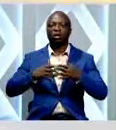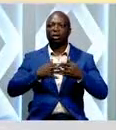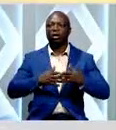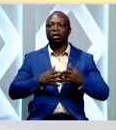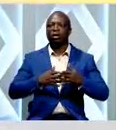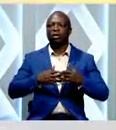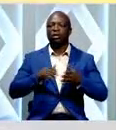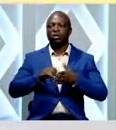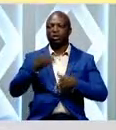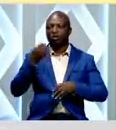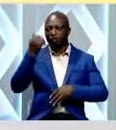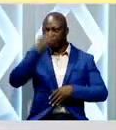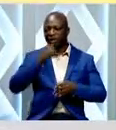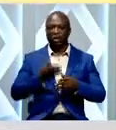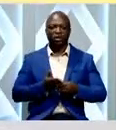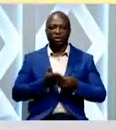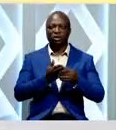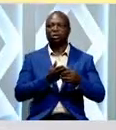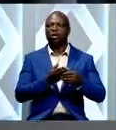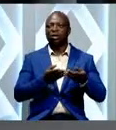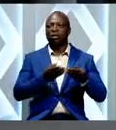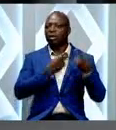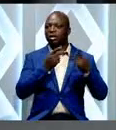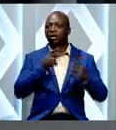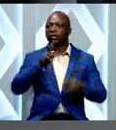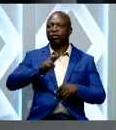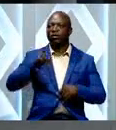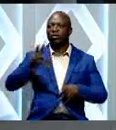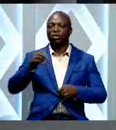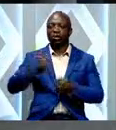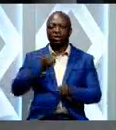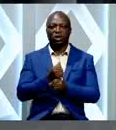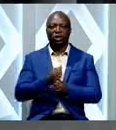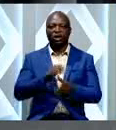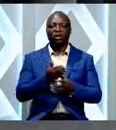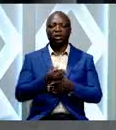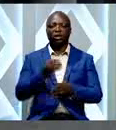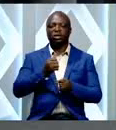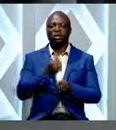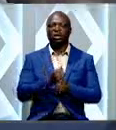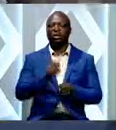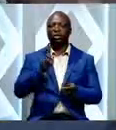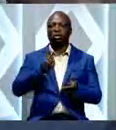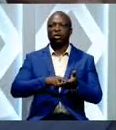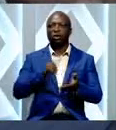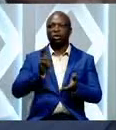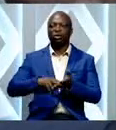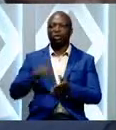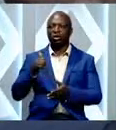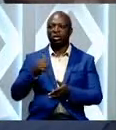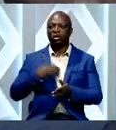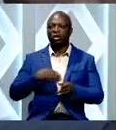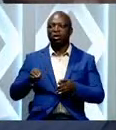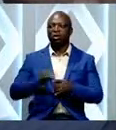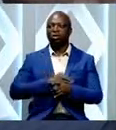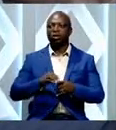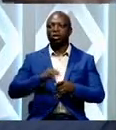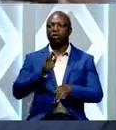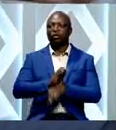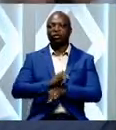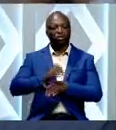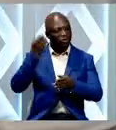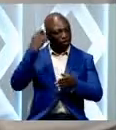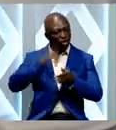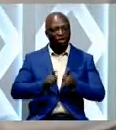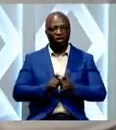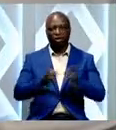Afrique qu'il a dirigée pendant 22 ans. Entre les années 2000 et 2010, il a occupé la fonction de secrétaire